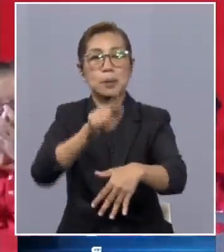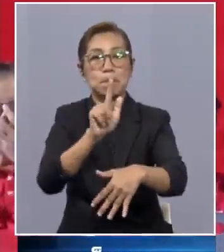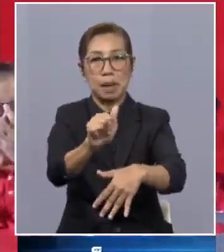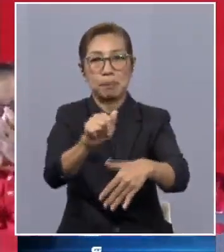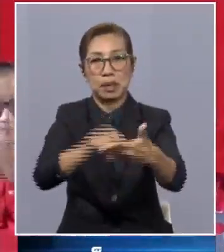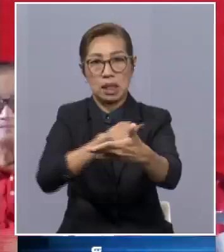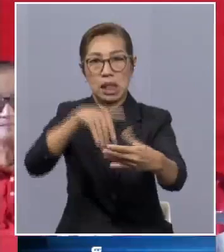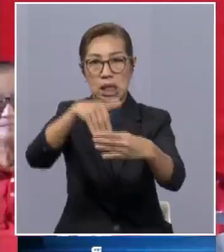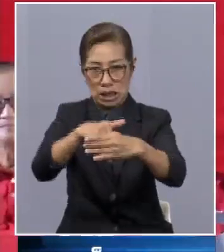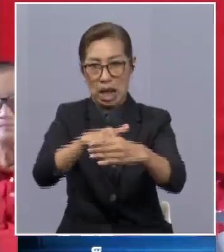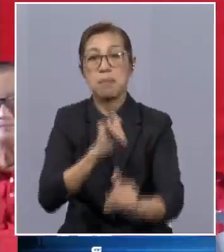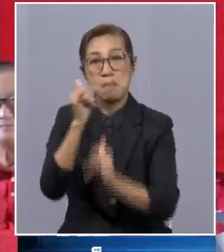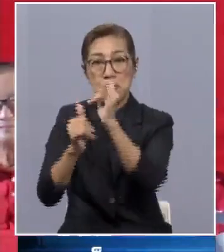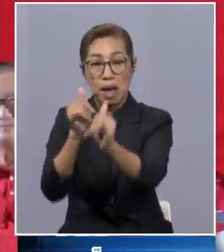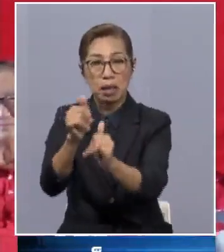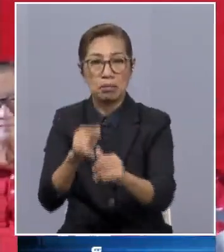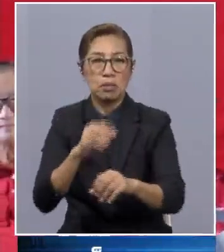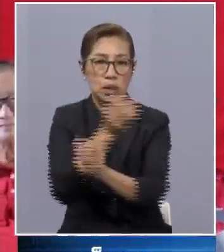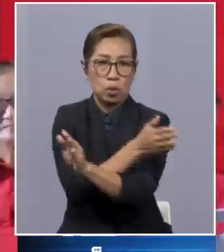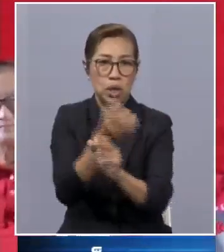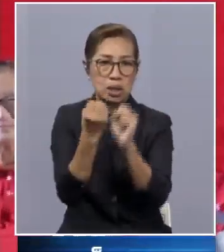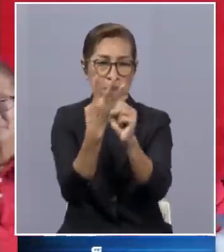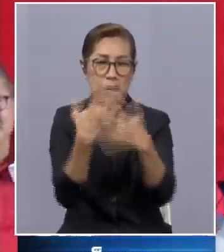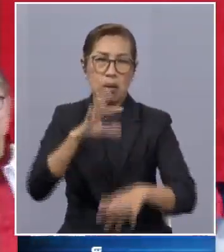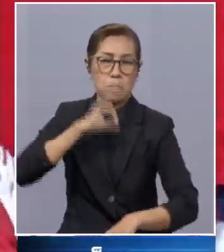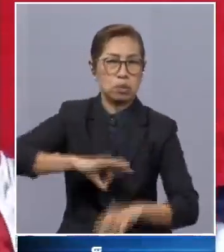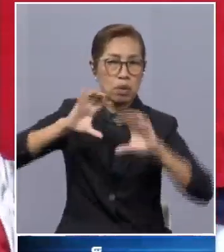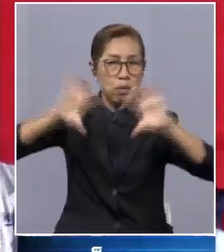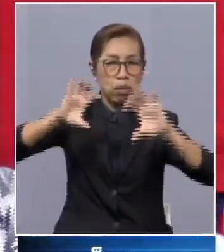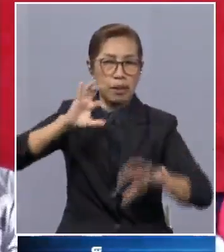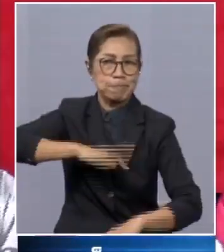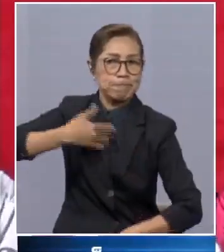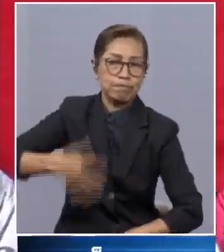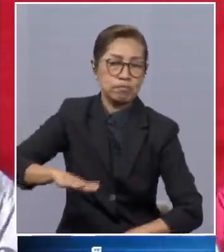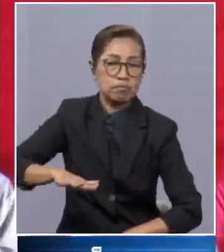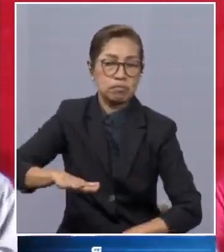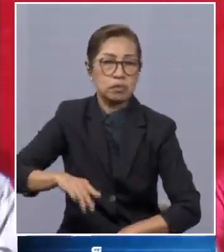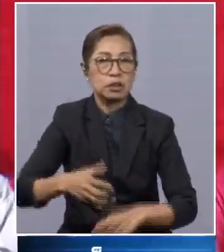4ปีถ้าไม่พอใจเลือกพรรคอื่น 4ปีพอใจก็เหลือพรรคเดิมอันนั้นก็เป็นตามระบอบประชาธิปไตย